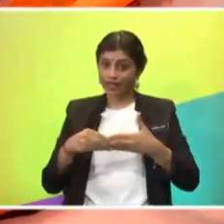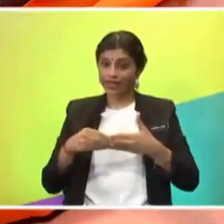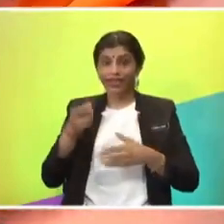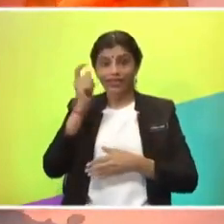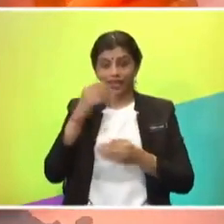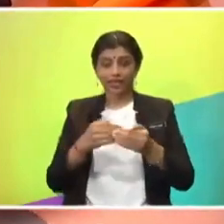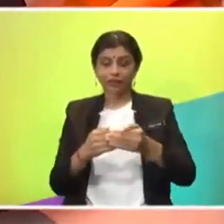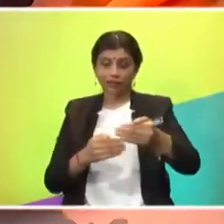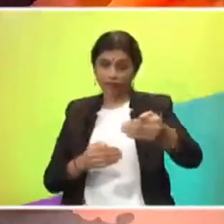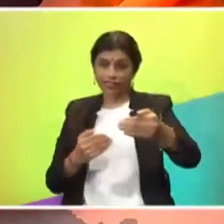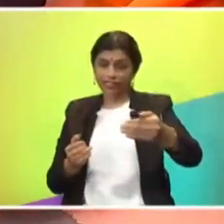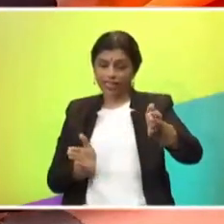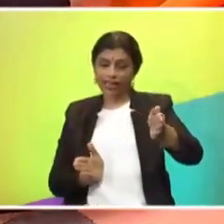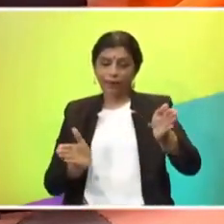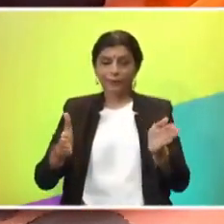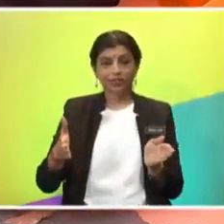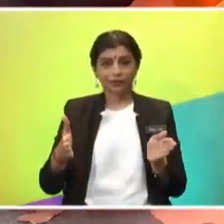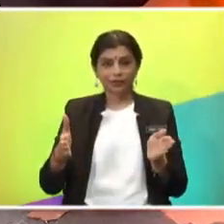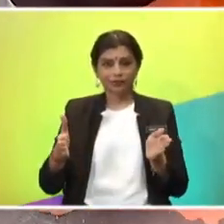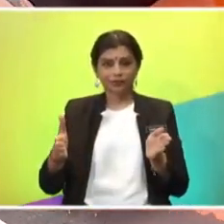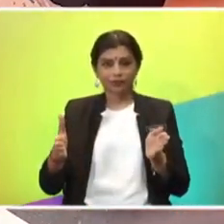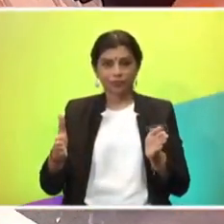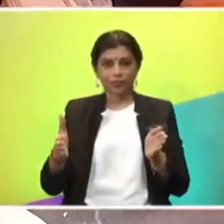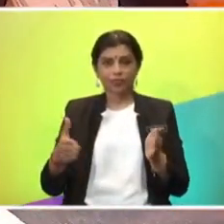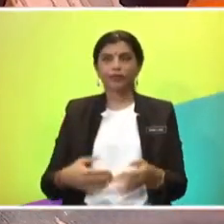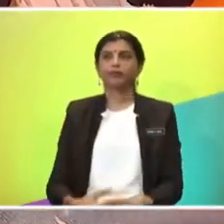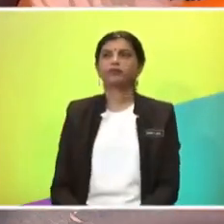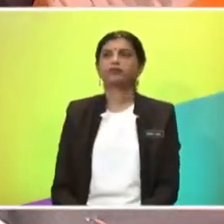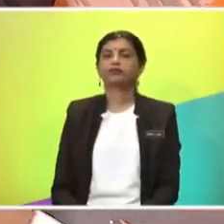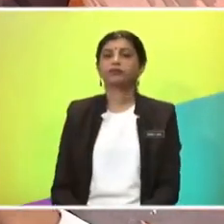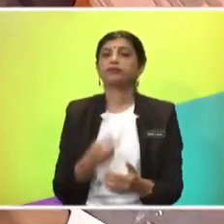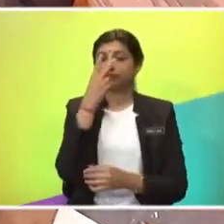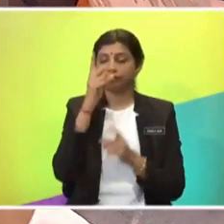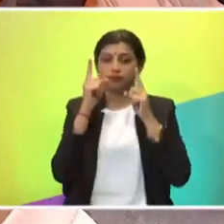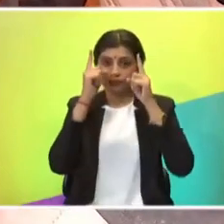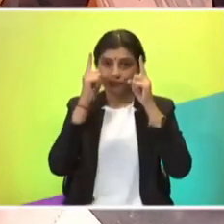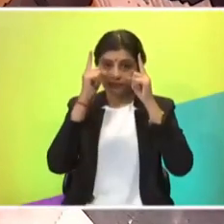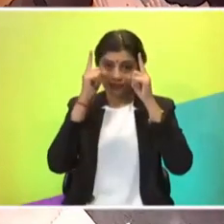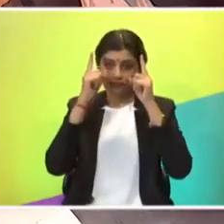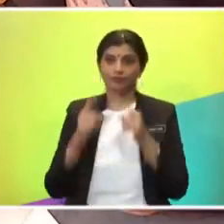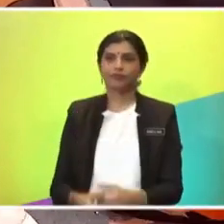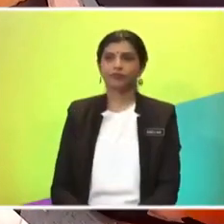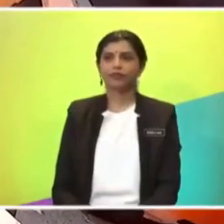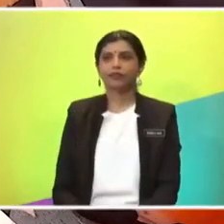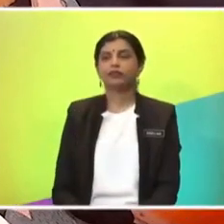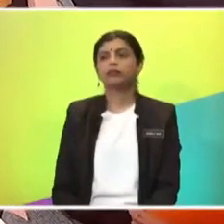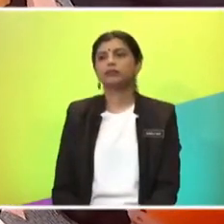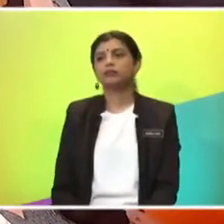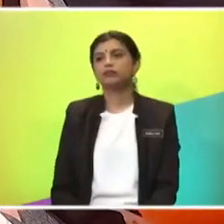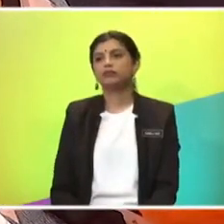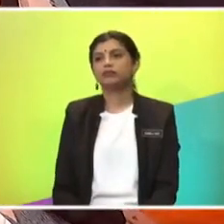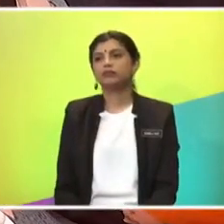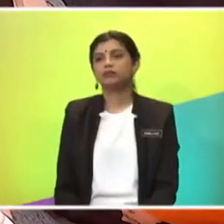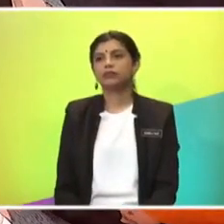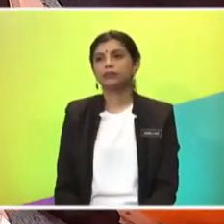Okey, sorry. Okey. Dan kita lipatkan dia ke depan. Okey, ke depan. Ah, bila dia RM20